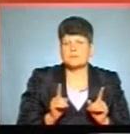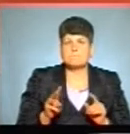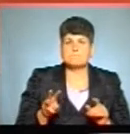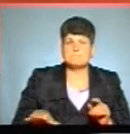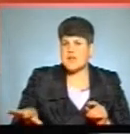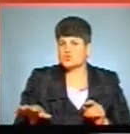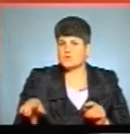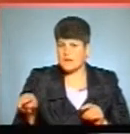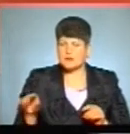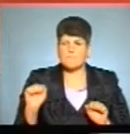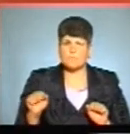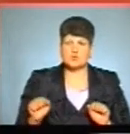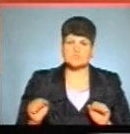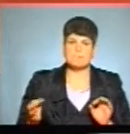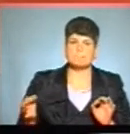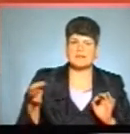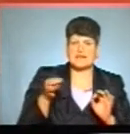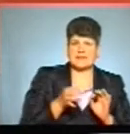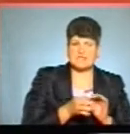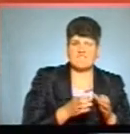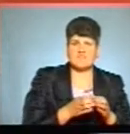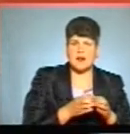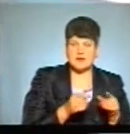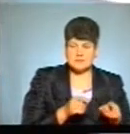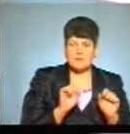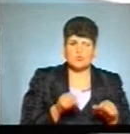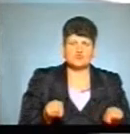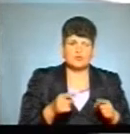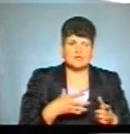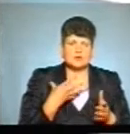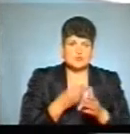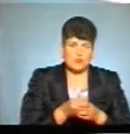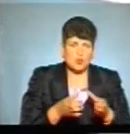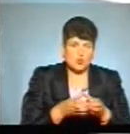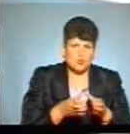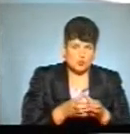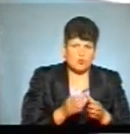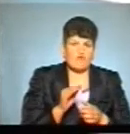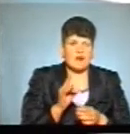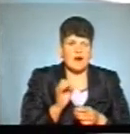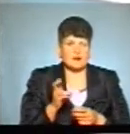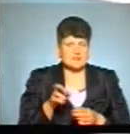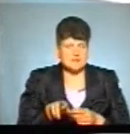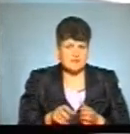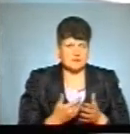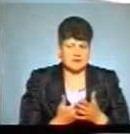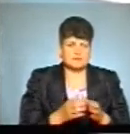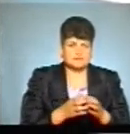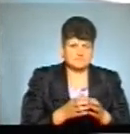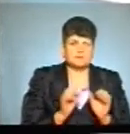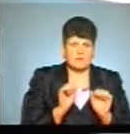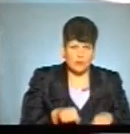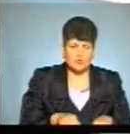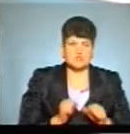Мажоритарник може приєднатися до тієї чи іншої фракції, може створити свою якусь там певну депутатську групу чи фракцію. Вони можуть там